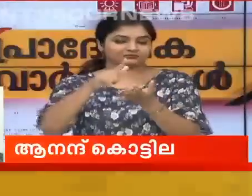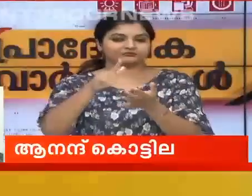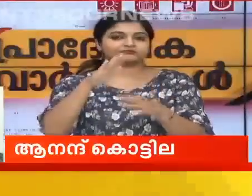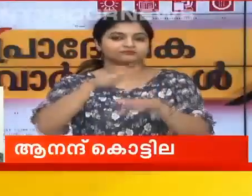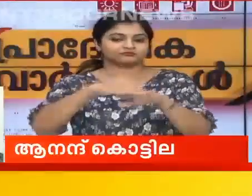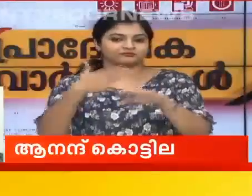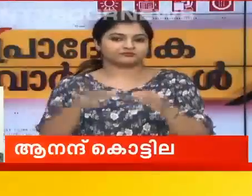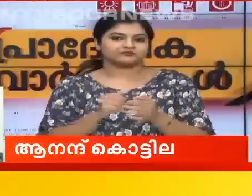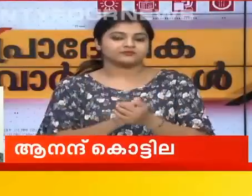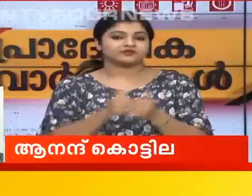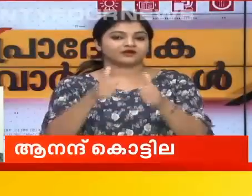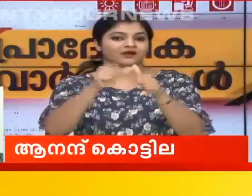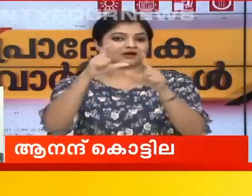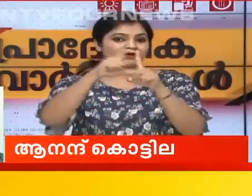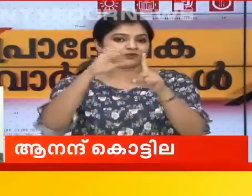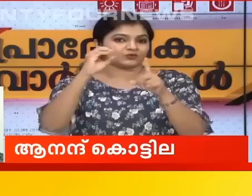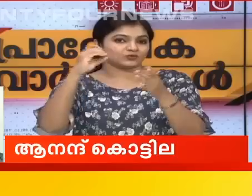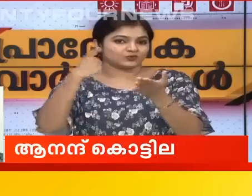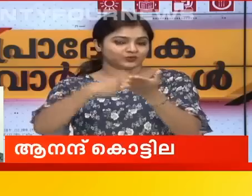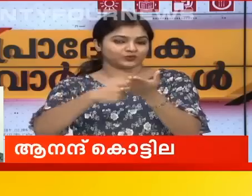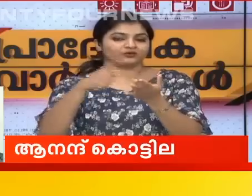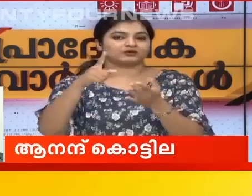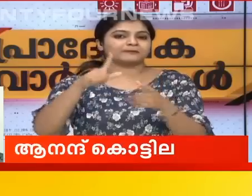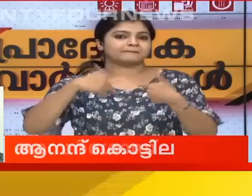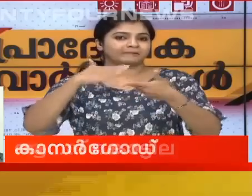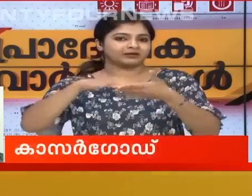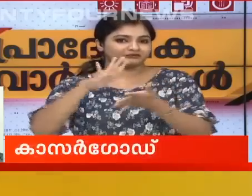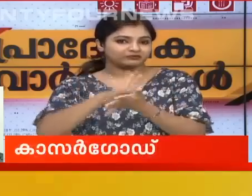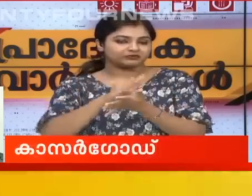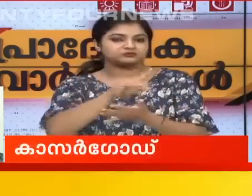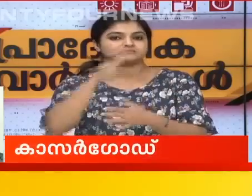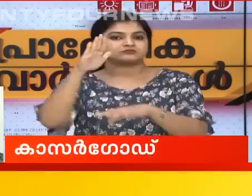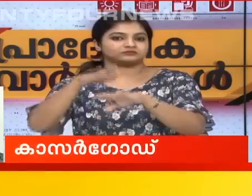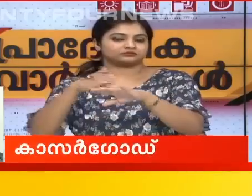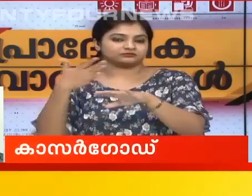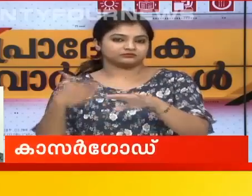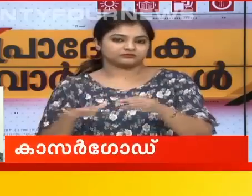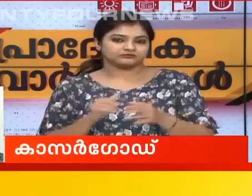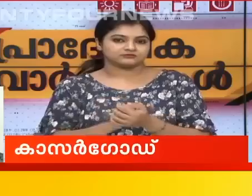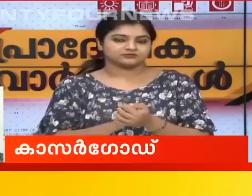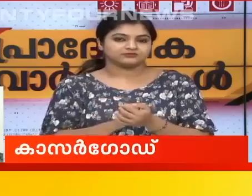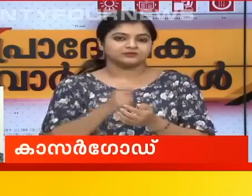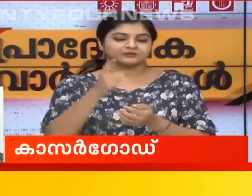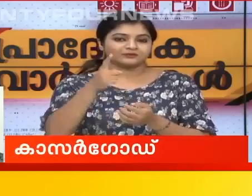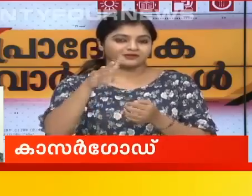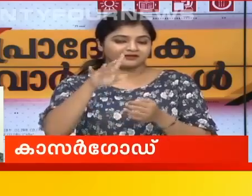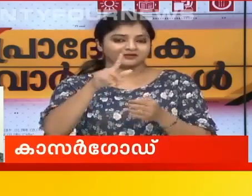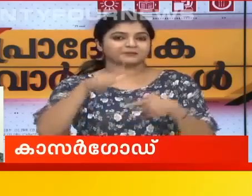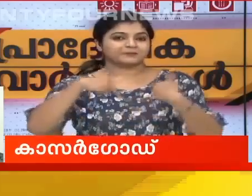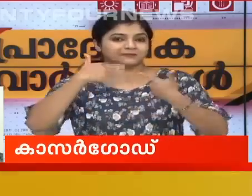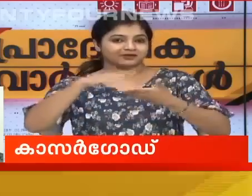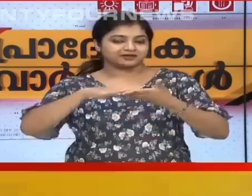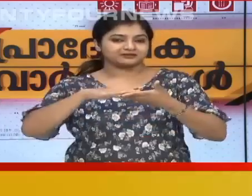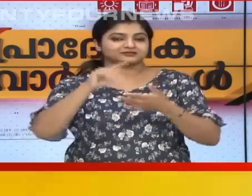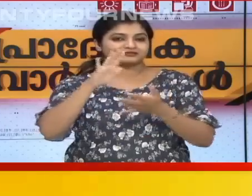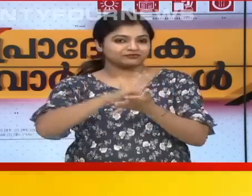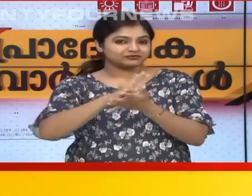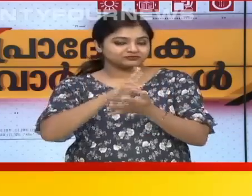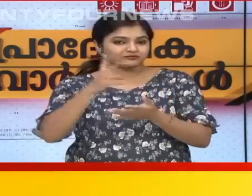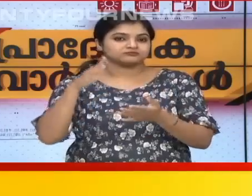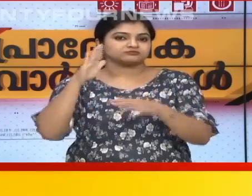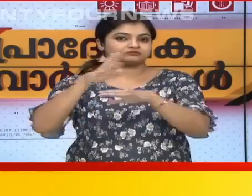വിവാഹ സൽക്കാര പരിപാടിയിലും 14-ാം തീയതി ഇയാൾ പങ്കെടുത്തിട്ടുണ്ട്. 15-ാം തീയതിയിലും മഞ്ചത്തടുക്കയിലുള്ള വിവാഹ സൽക്കാര പരിപാടി ഇയാൾ പങ്കെടുത്തു.